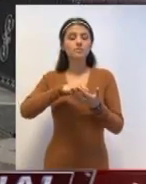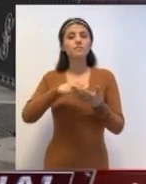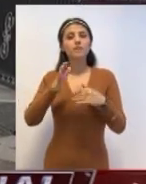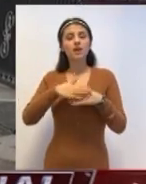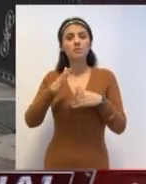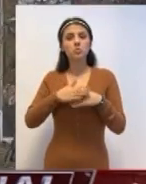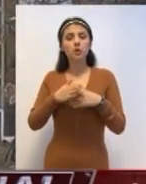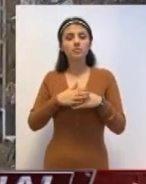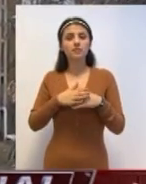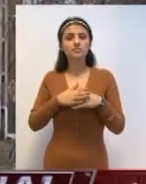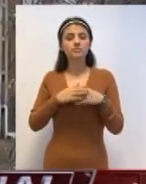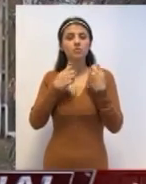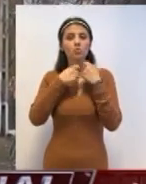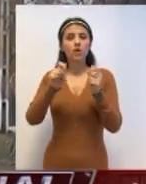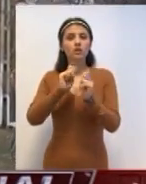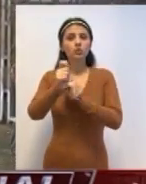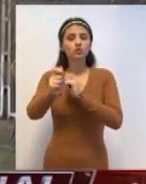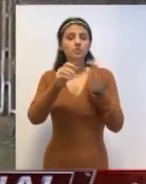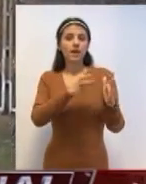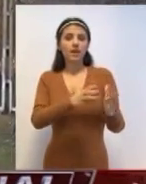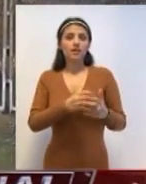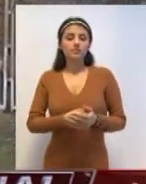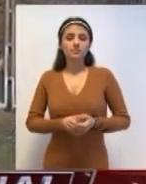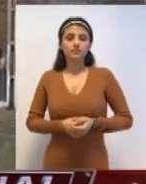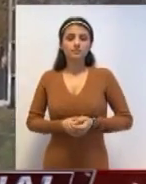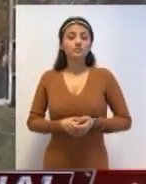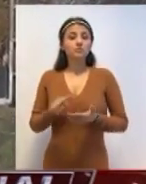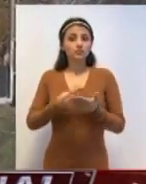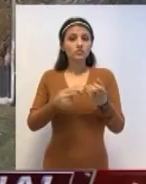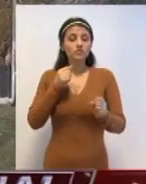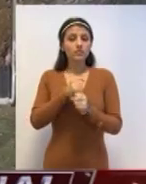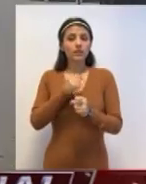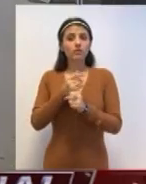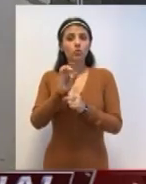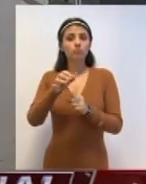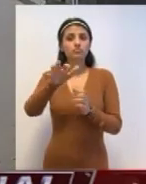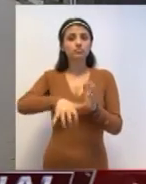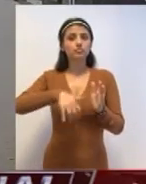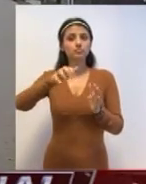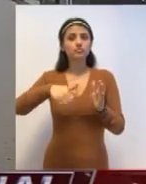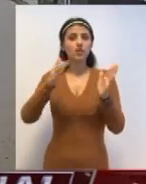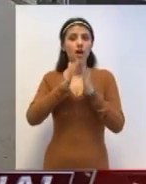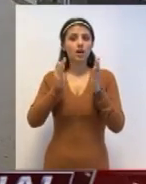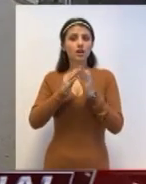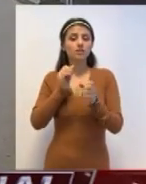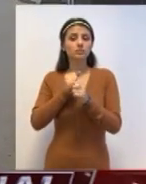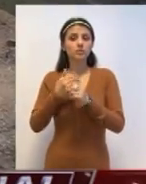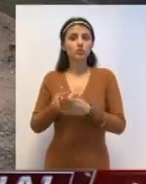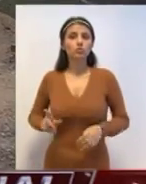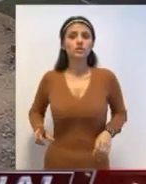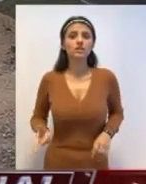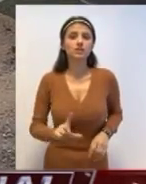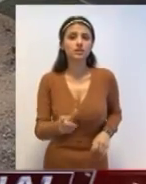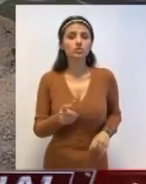Calcuta aproape pe toată lungimea ei, lucrare care s-a efectuat cu utilajul propriu al primăriei, cu